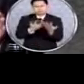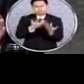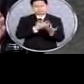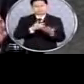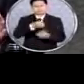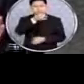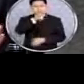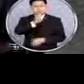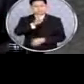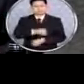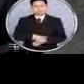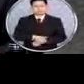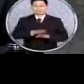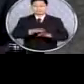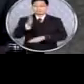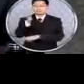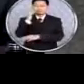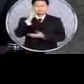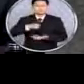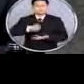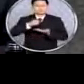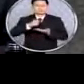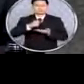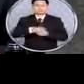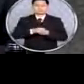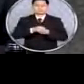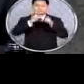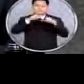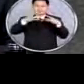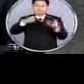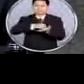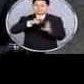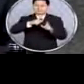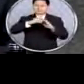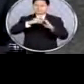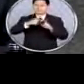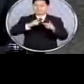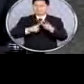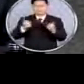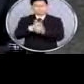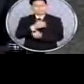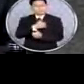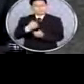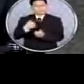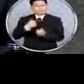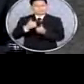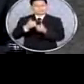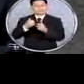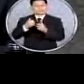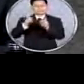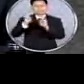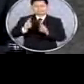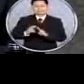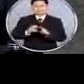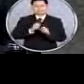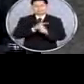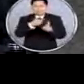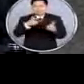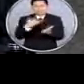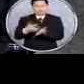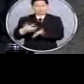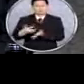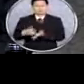在政府不管是谈到了这个非核家园也好，替代能源也好，或者是许许多多的这些措